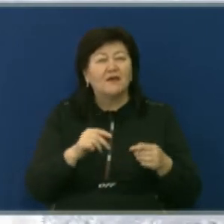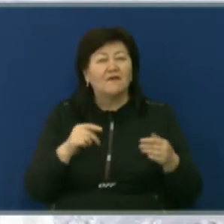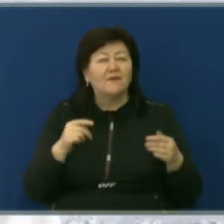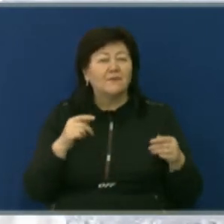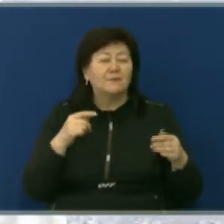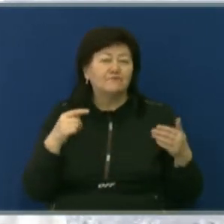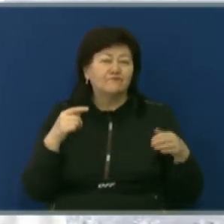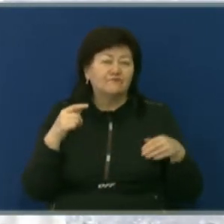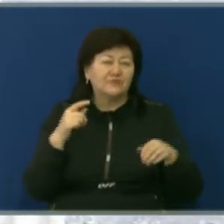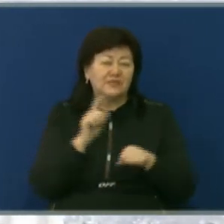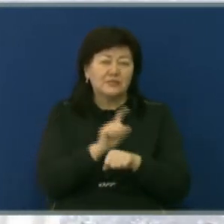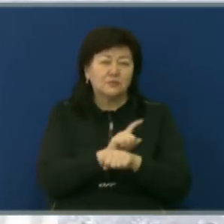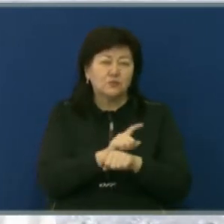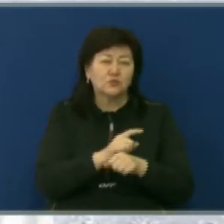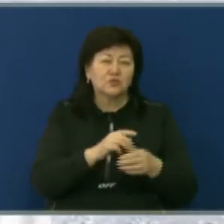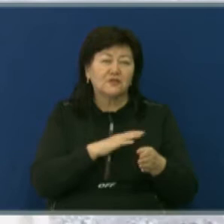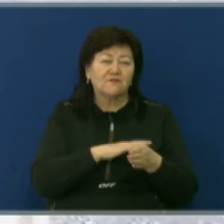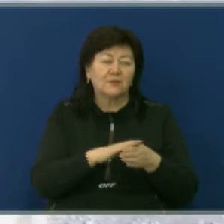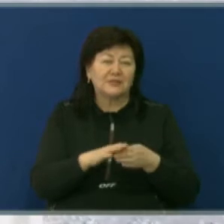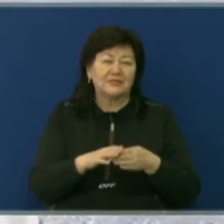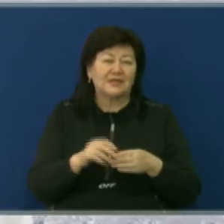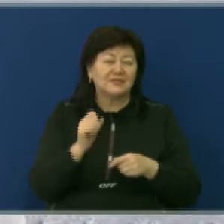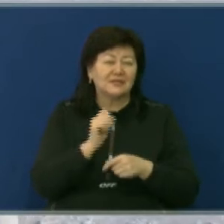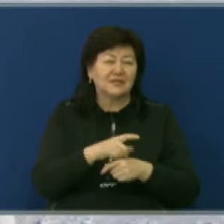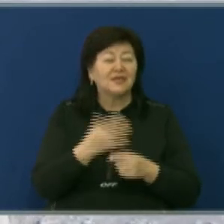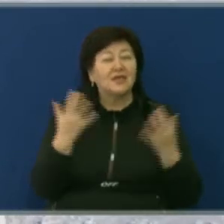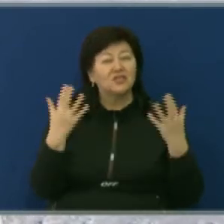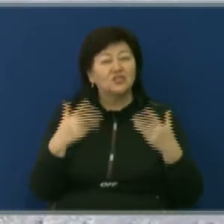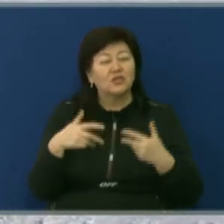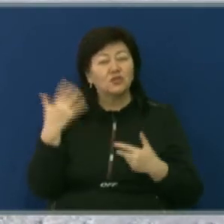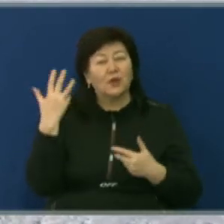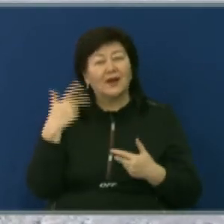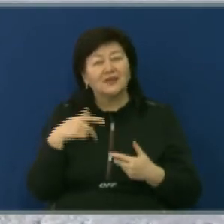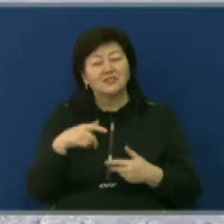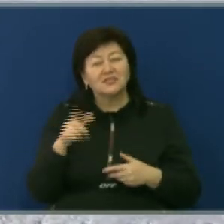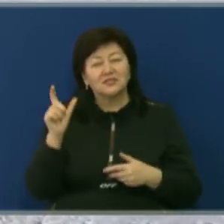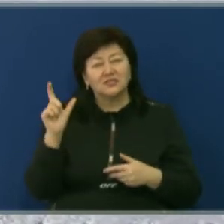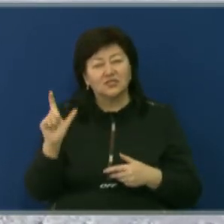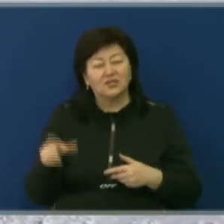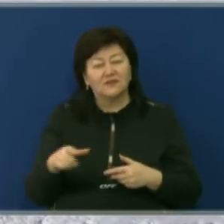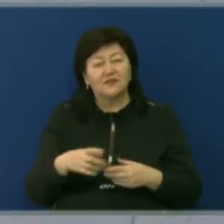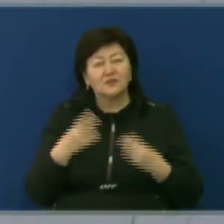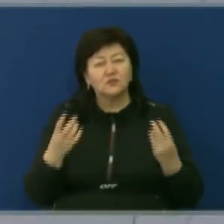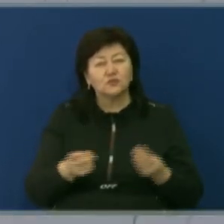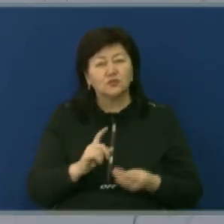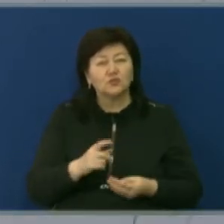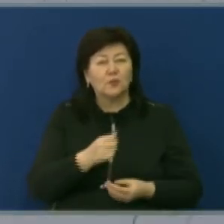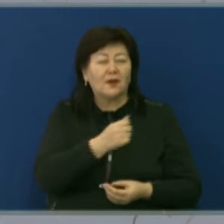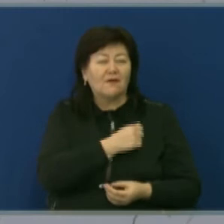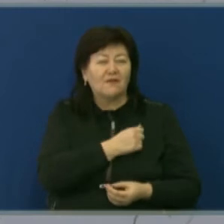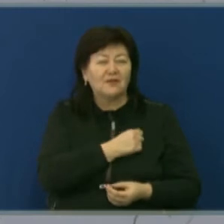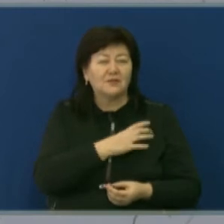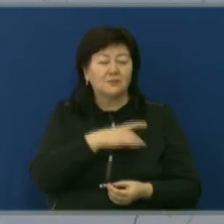показал хорошие результаты. Спасибо сержантам и командирам. Я считаю, что каждый гражданин Казахстана обязан пройти воинскую службу. В